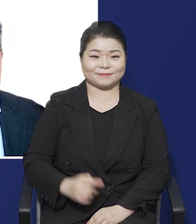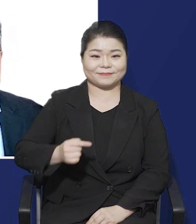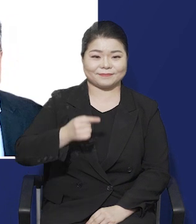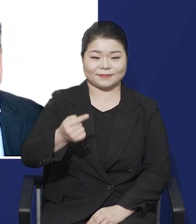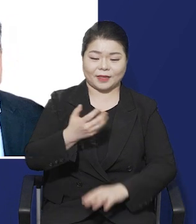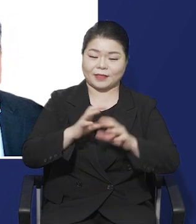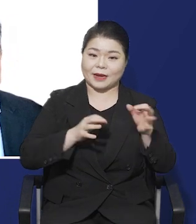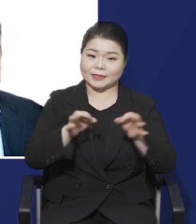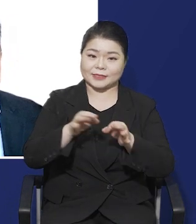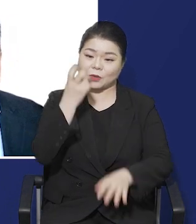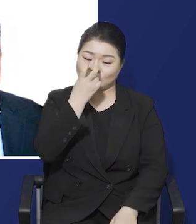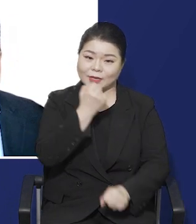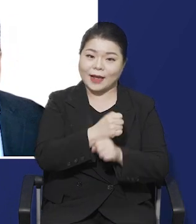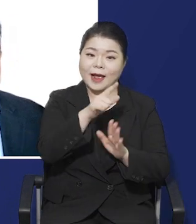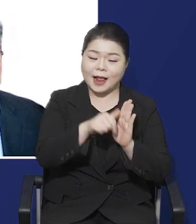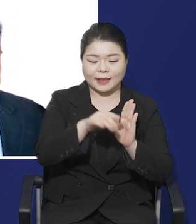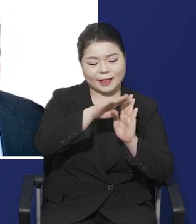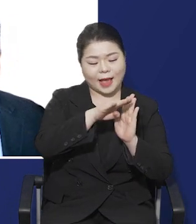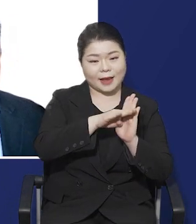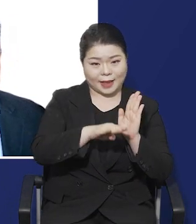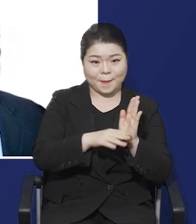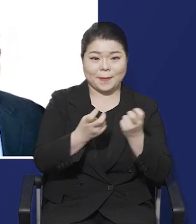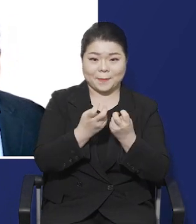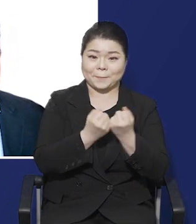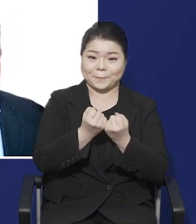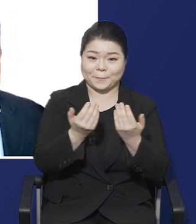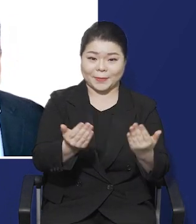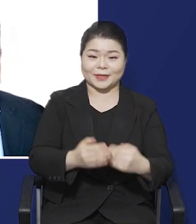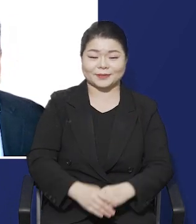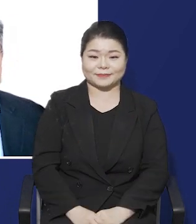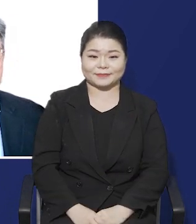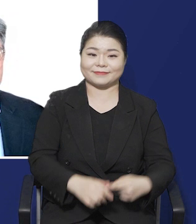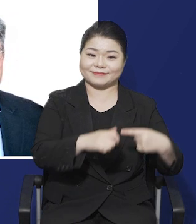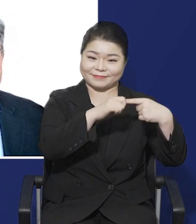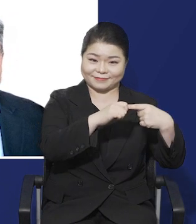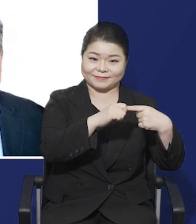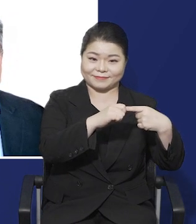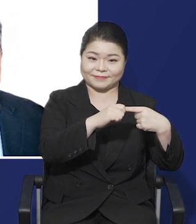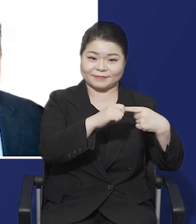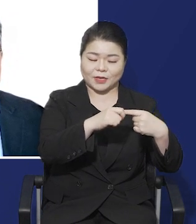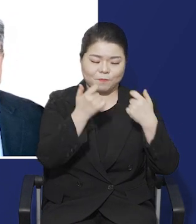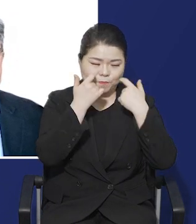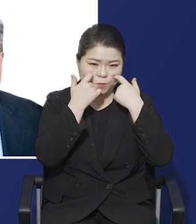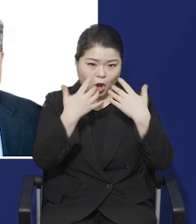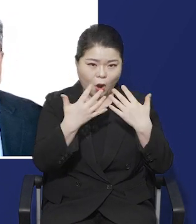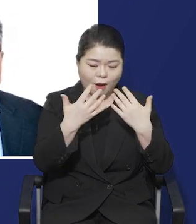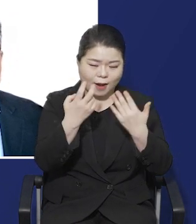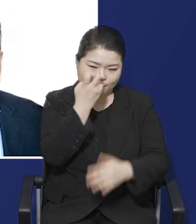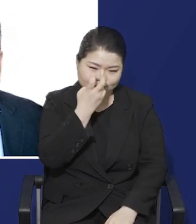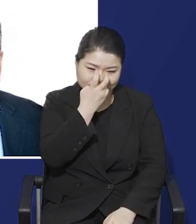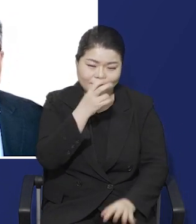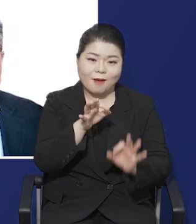다음은 해외 시장을 조사하기 위한 단계별 방법입니다. 먼저 첫 번째 단계로 정확한 진단을